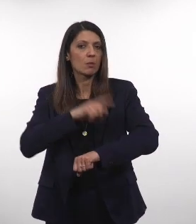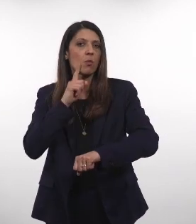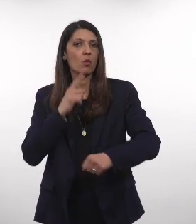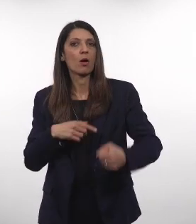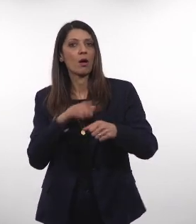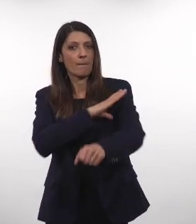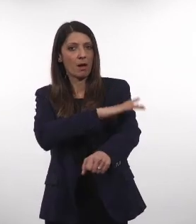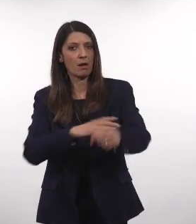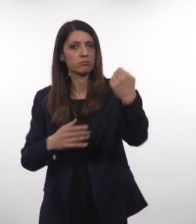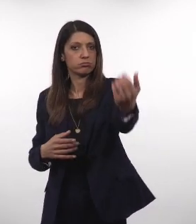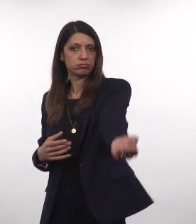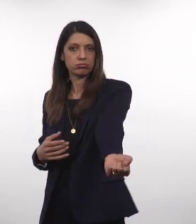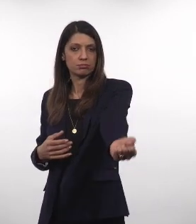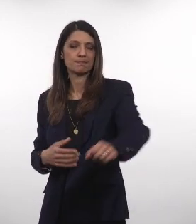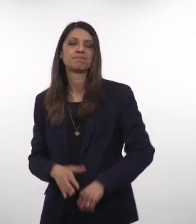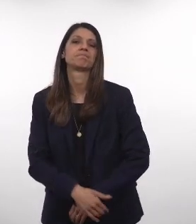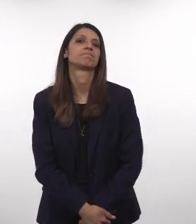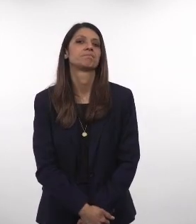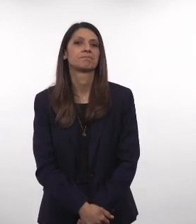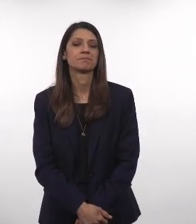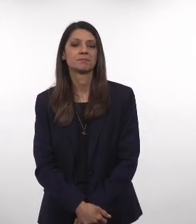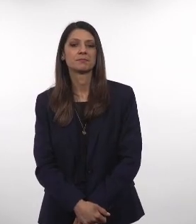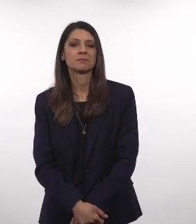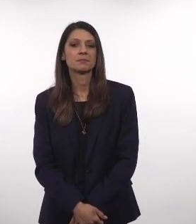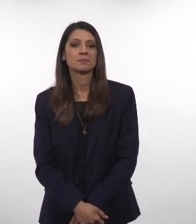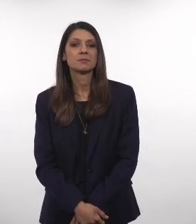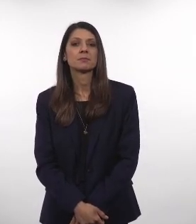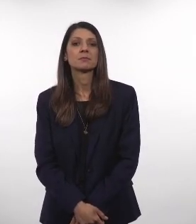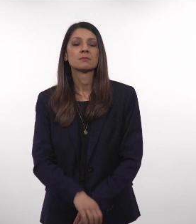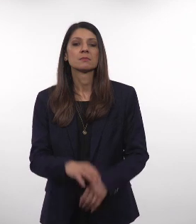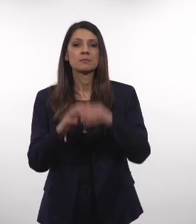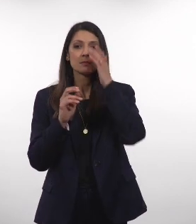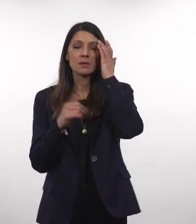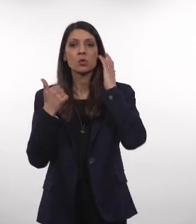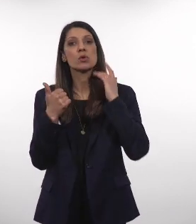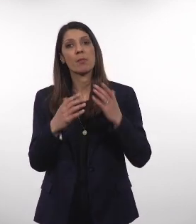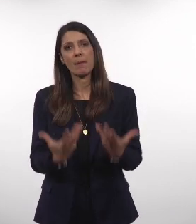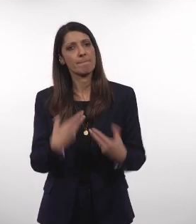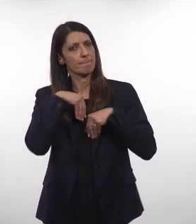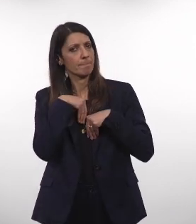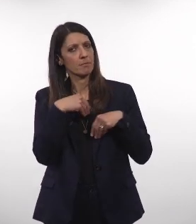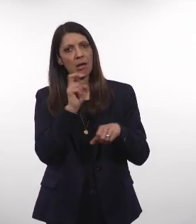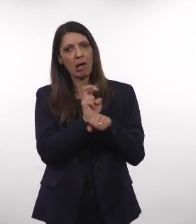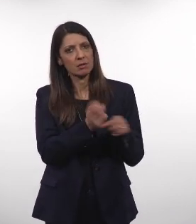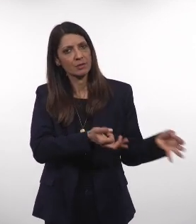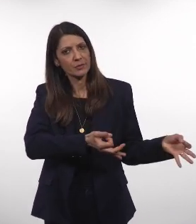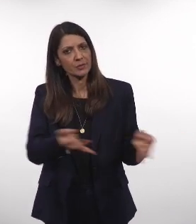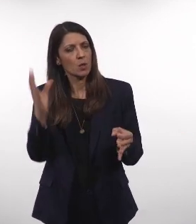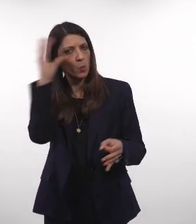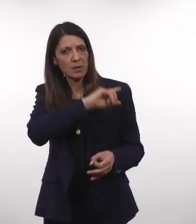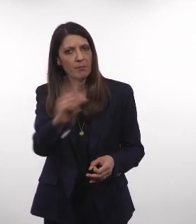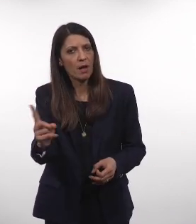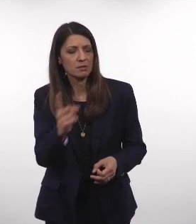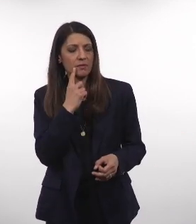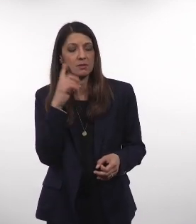bras dès qu'il voit le garrot. En tout cas, l'évolution est constante. Ce qu'il a appris, il ne l'oublie pas la fois d'après.